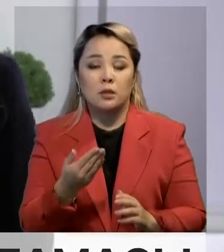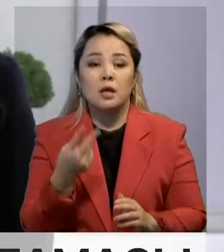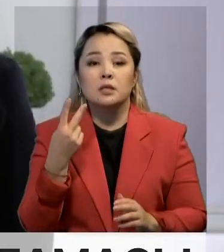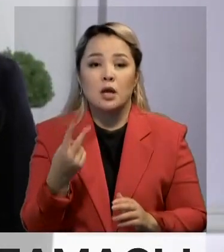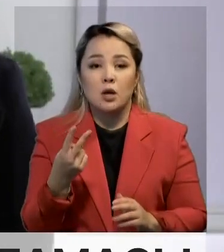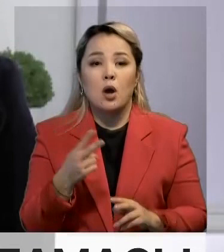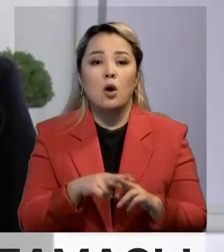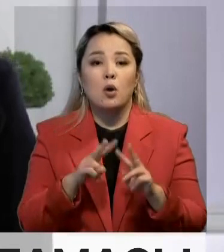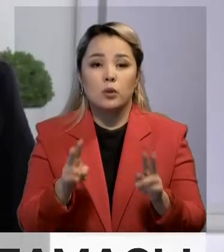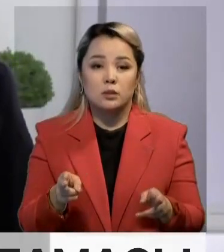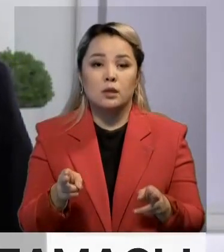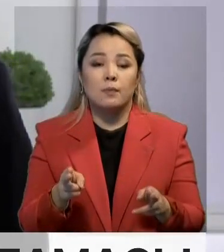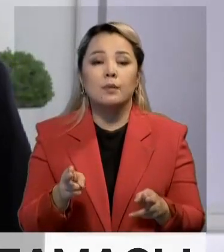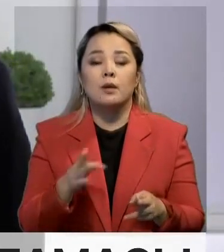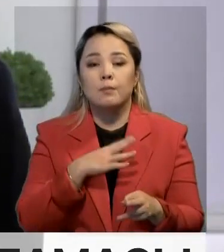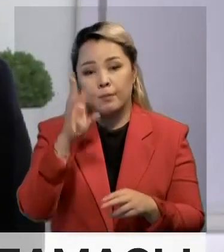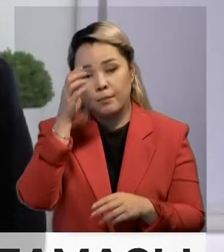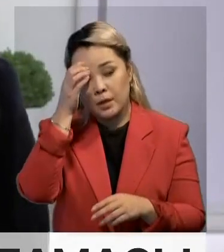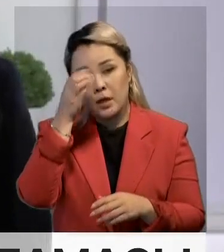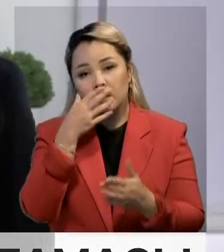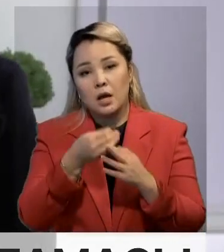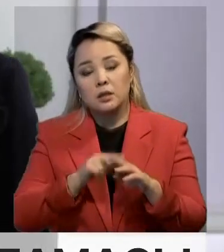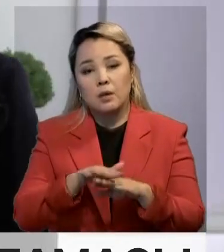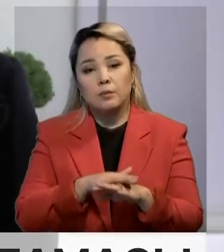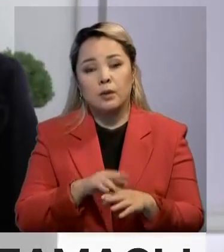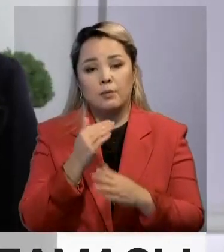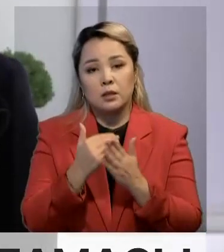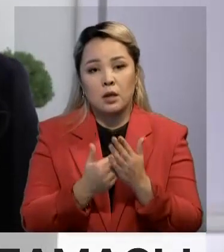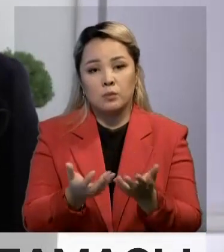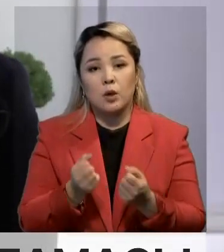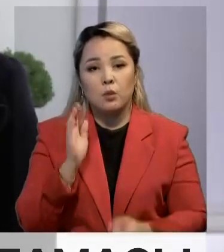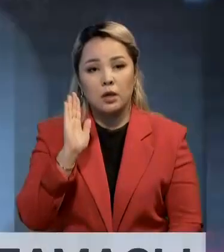екі қос білім бағдарламасы бойынша алып шығады.